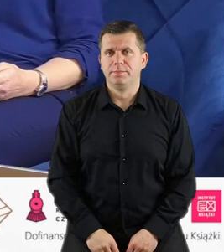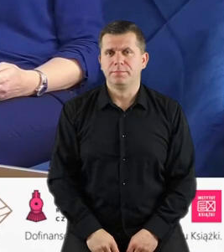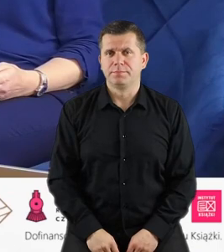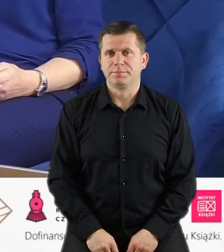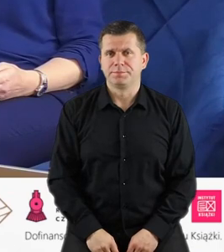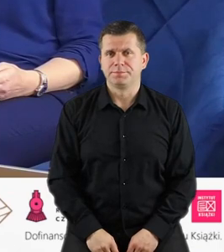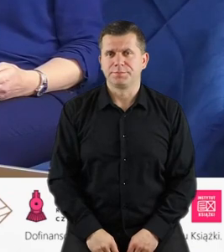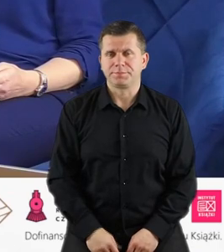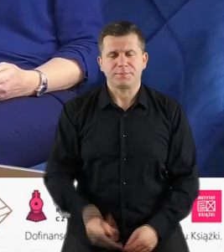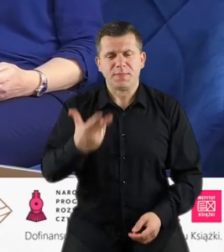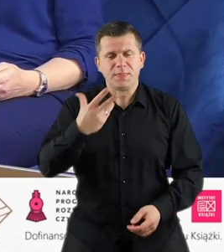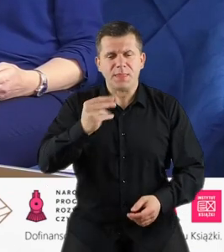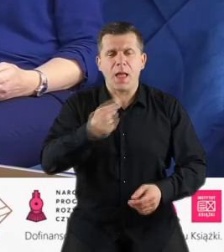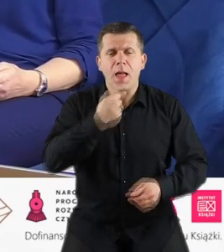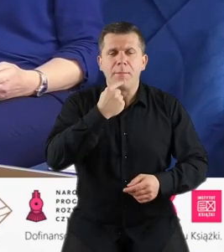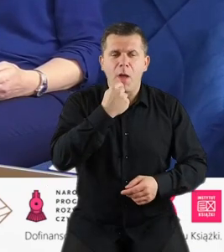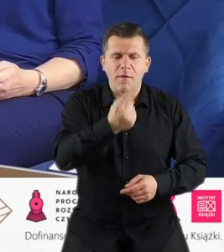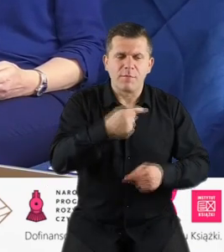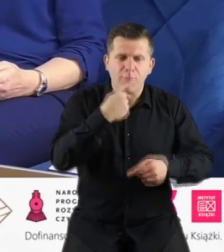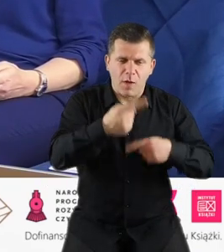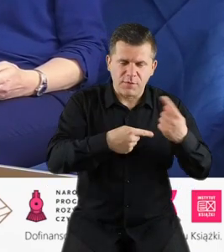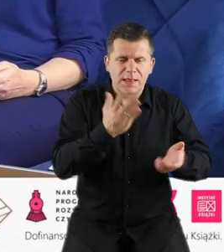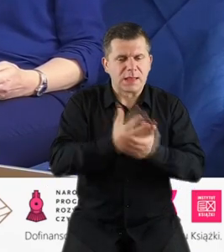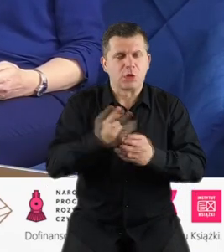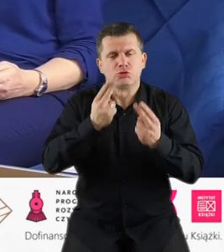No właśnie, nie powieści, tylko dzienniki,